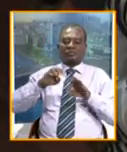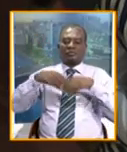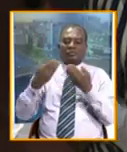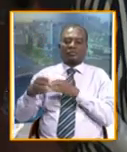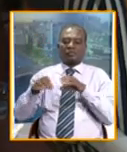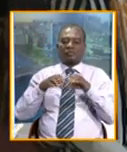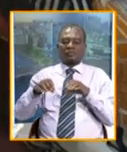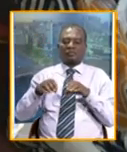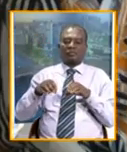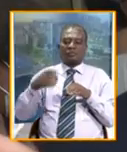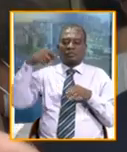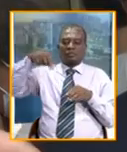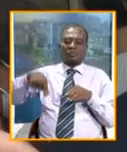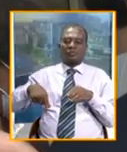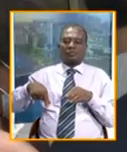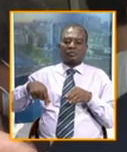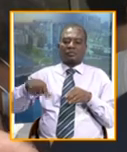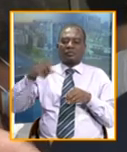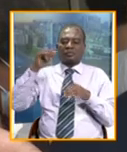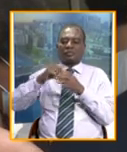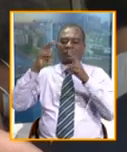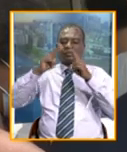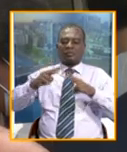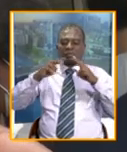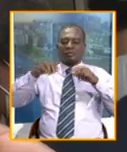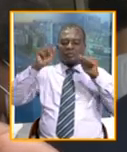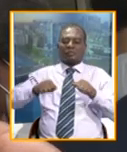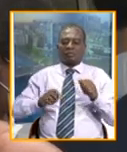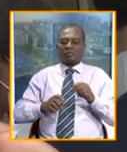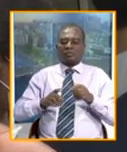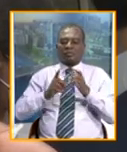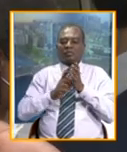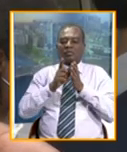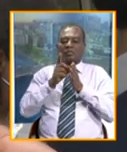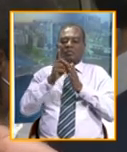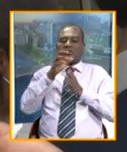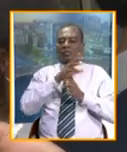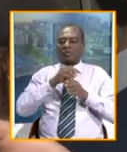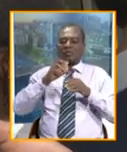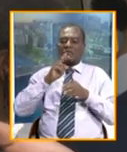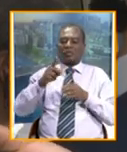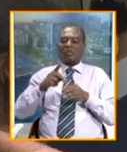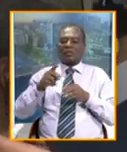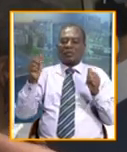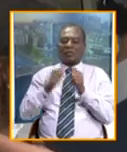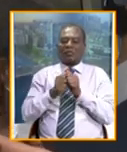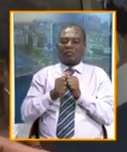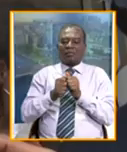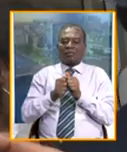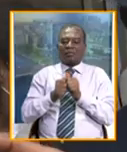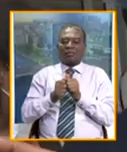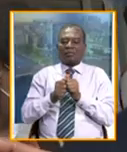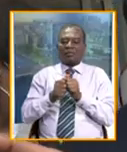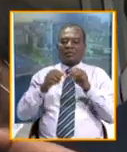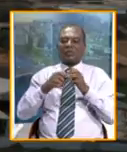faire en sorte que cette ville puisse se développer de façon sûre, avec un